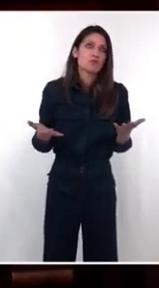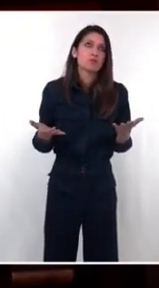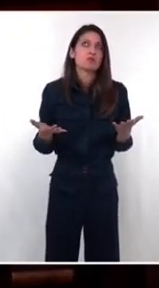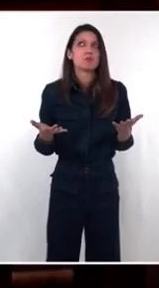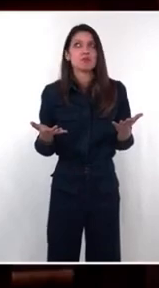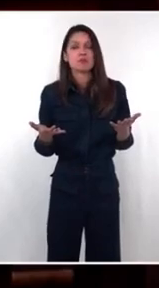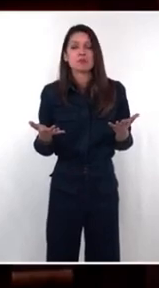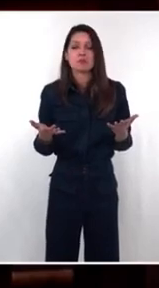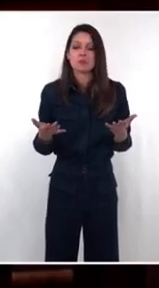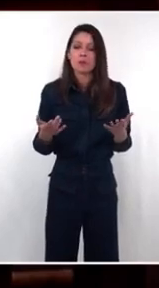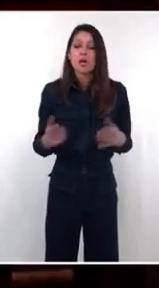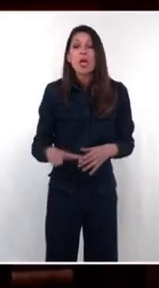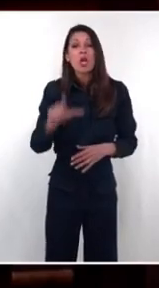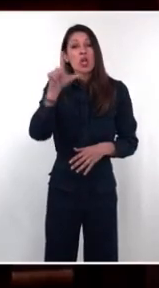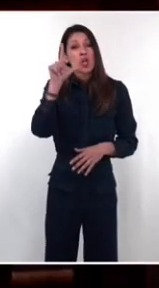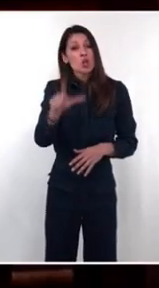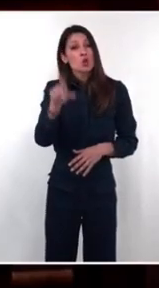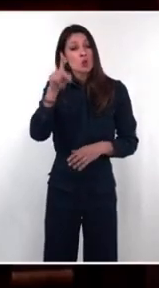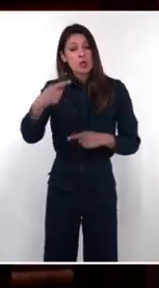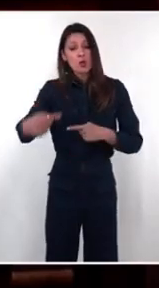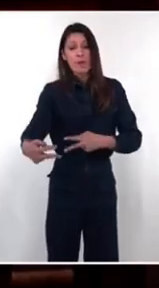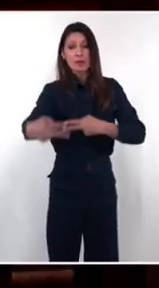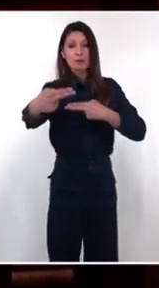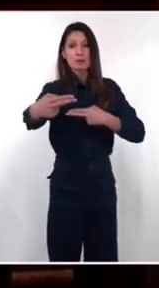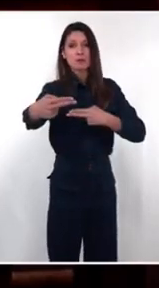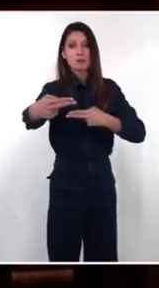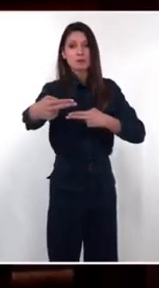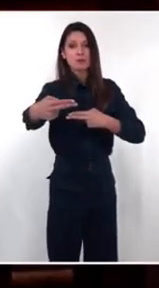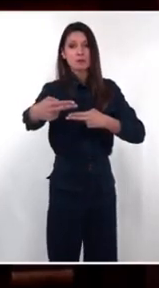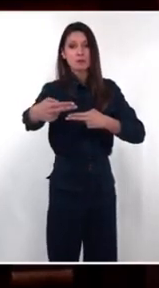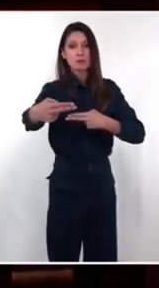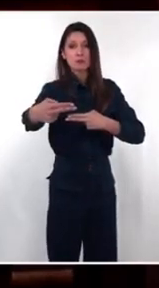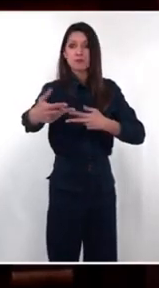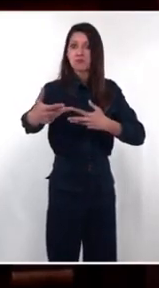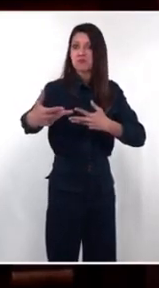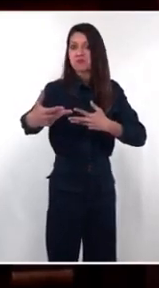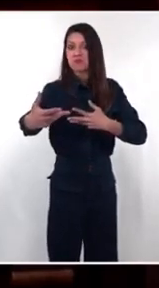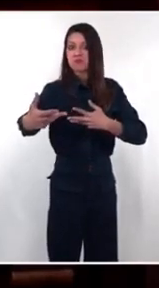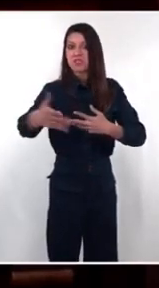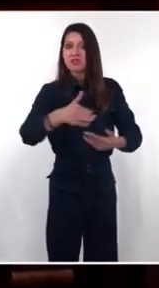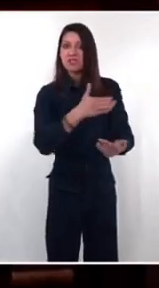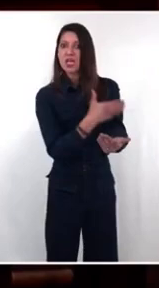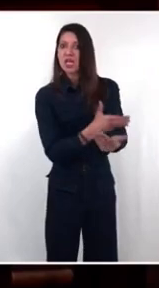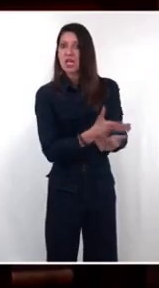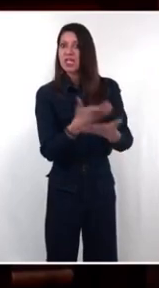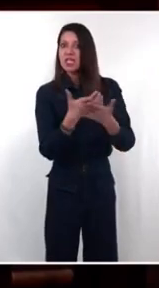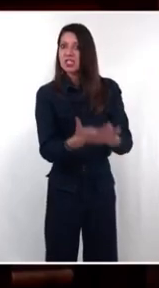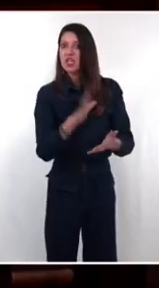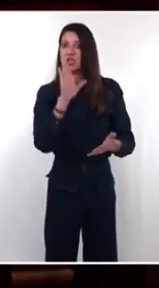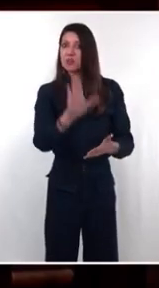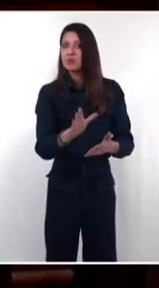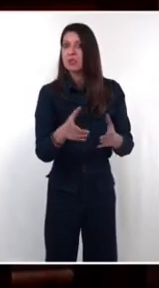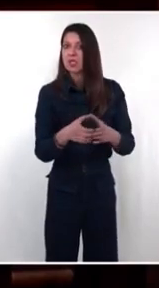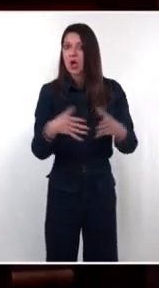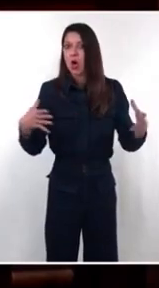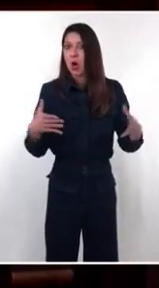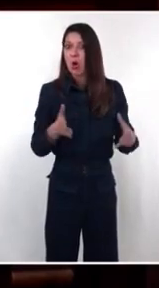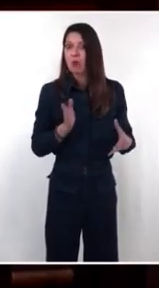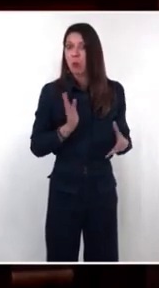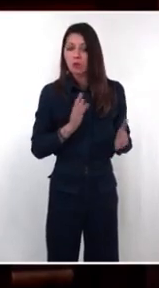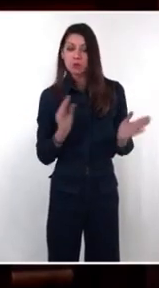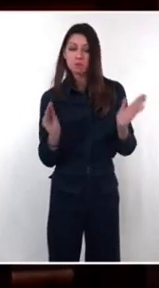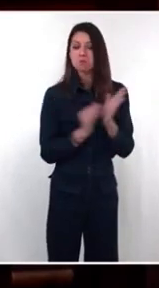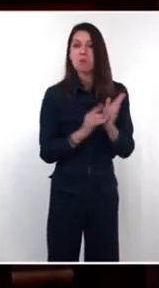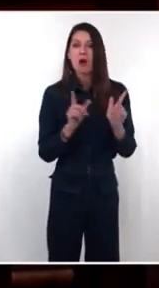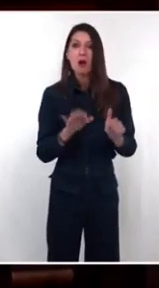sur moins de 2 km, est-ce que là, on est dans le cahier des charges de la métropole par rapport à ça? Je vois que mon collègue Papadato me